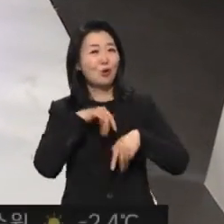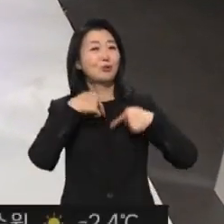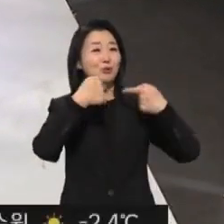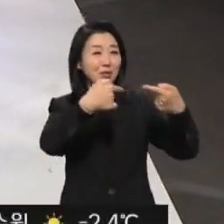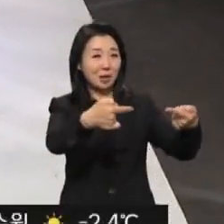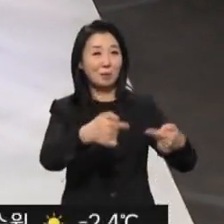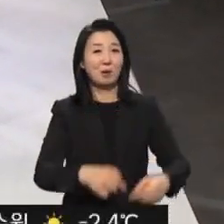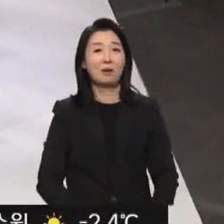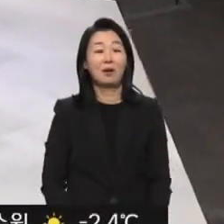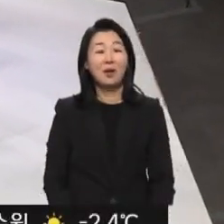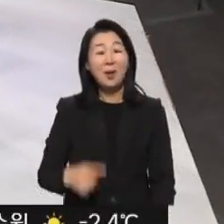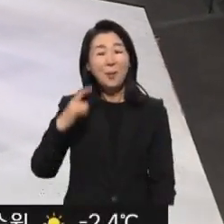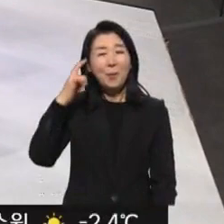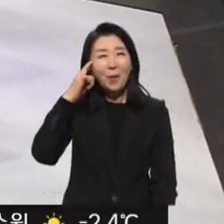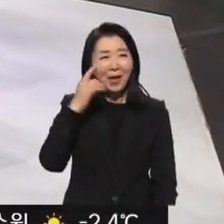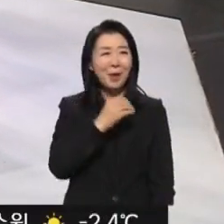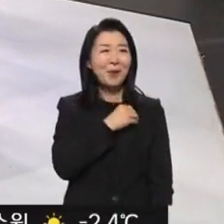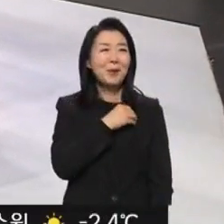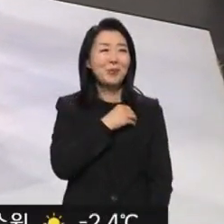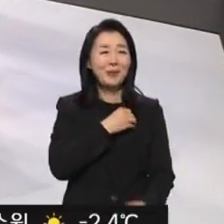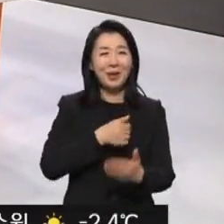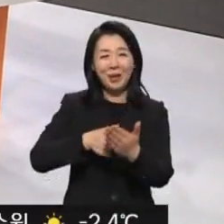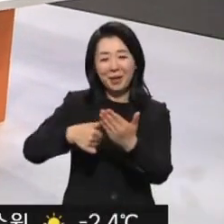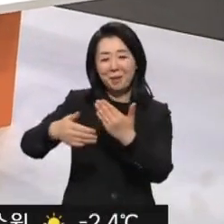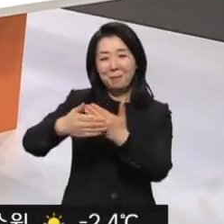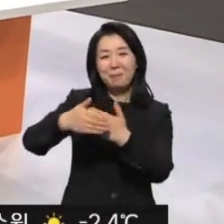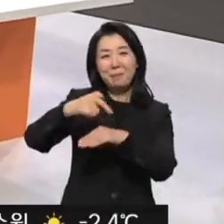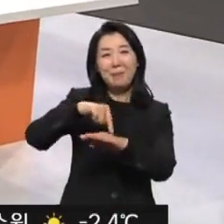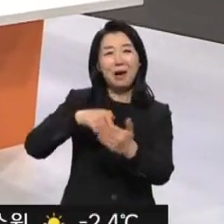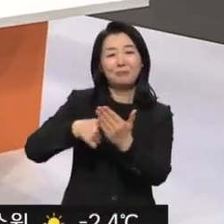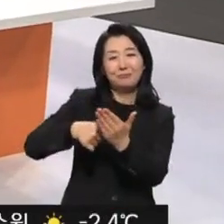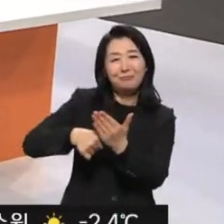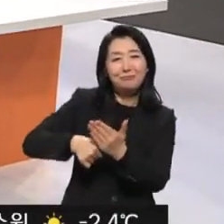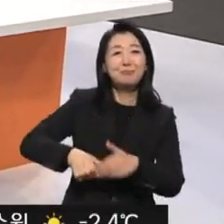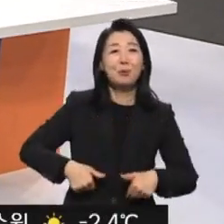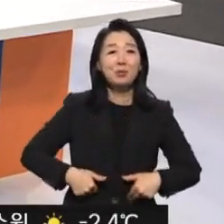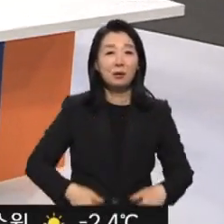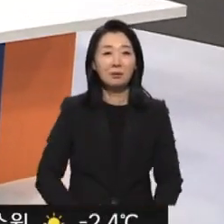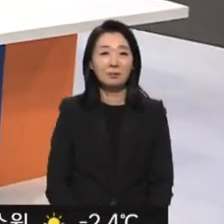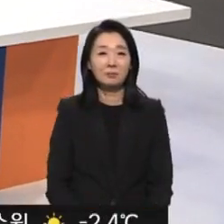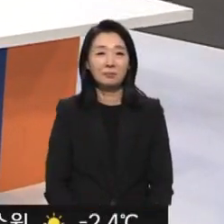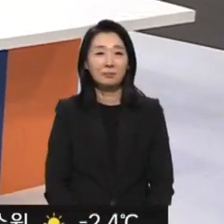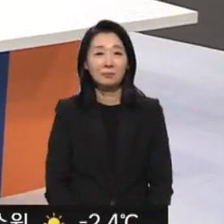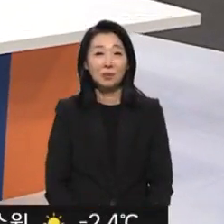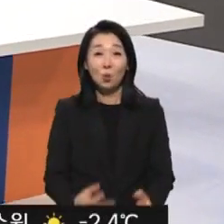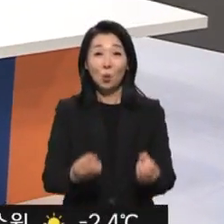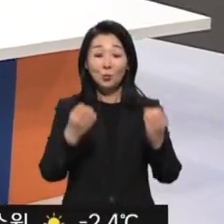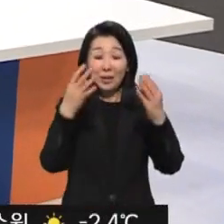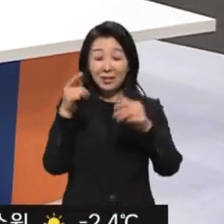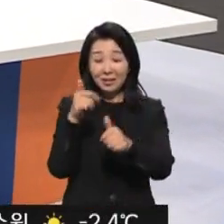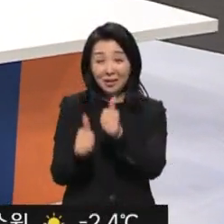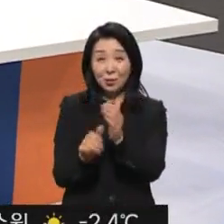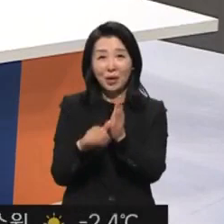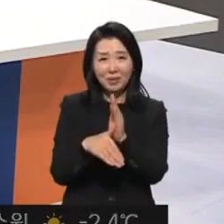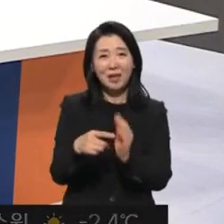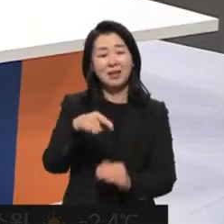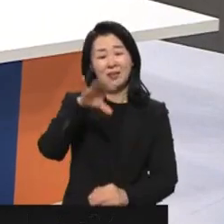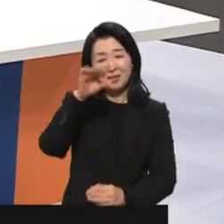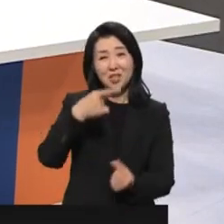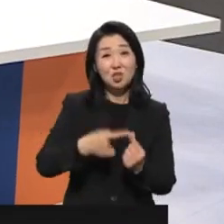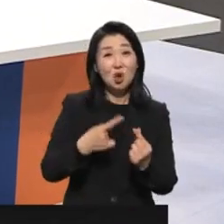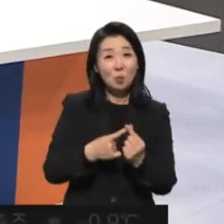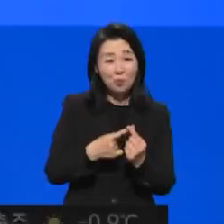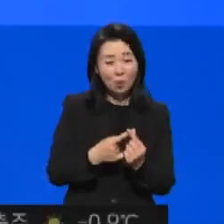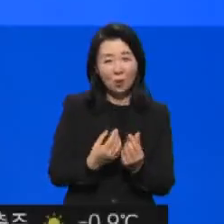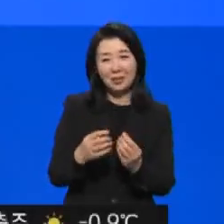이제 당원들의 표심을 잡기 위한 또 그런 일환이겠죠. 그렇습니다. 오늘 행사는 전당대회 일정이 정해진 뒤에 처음으로 열린 당원